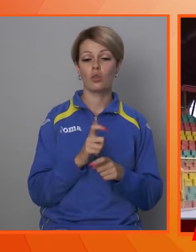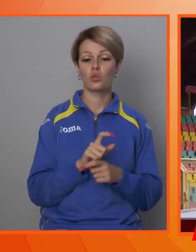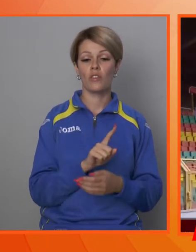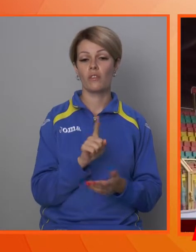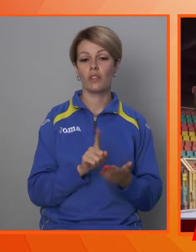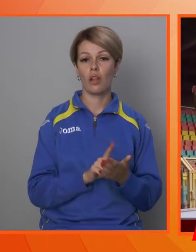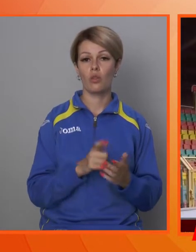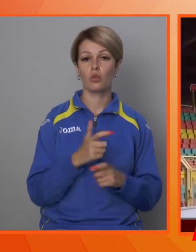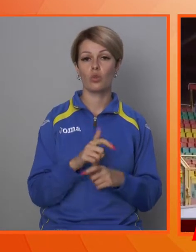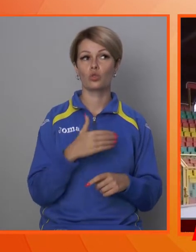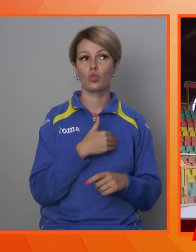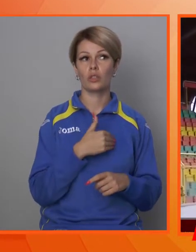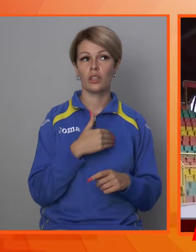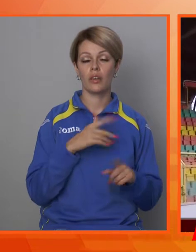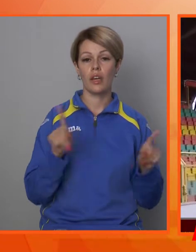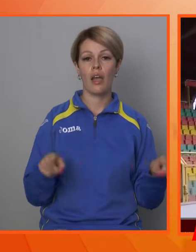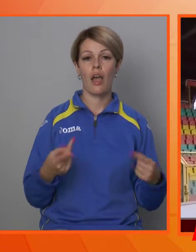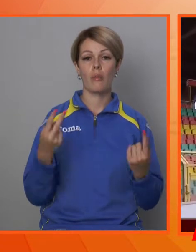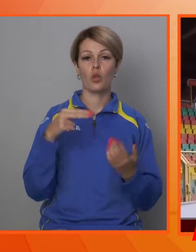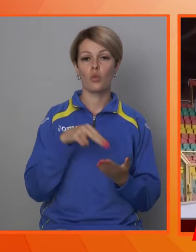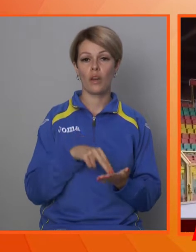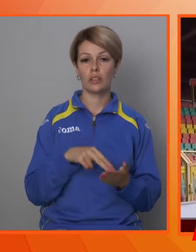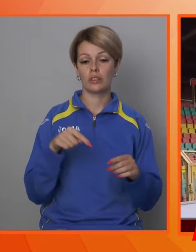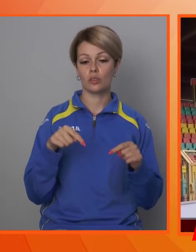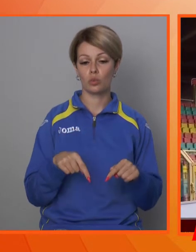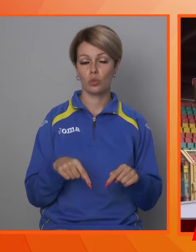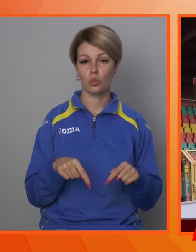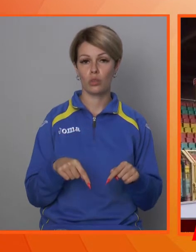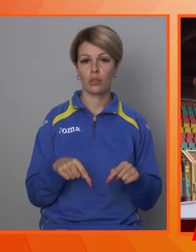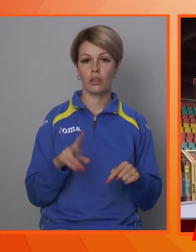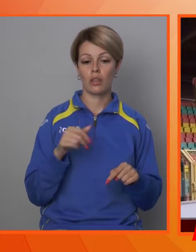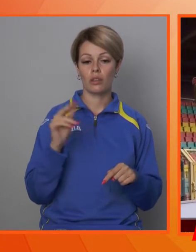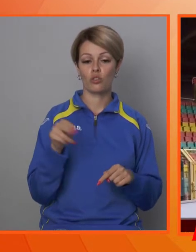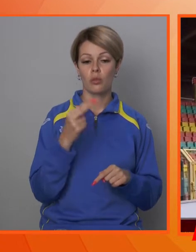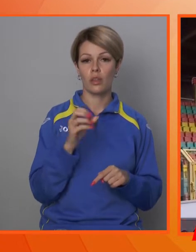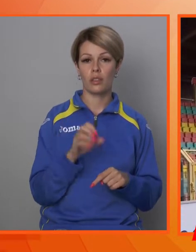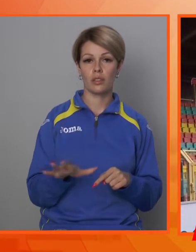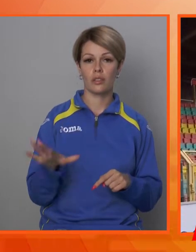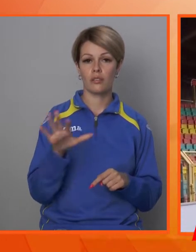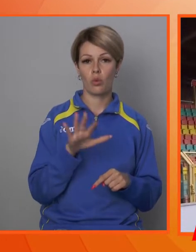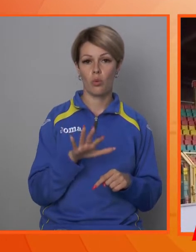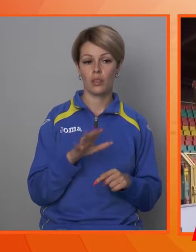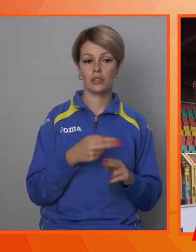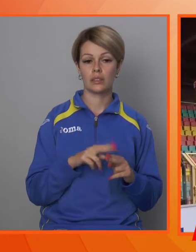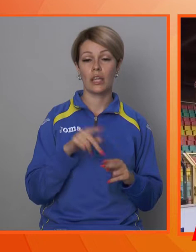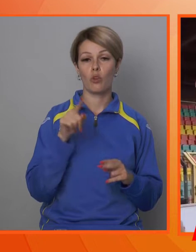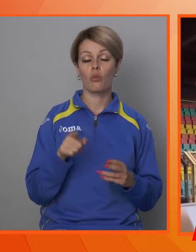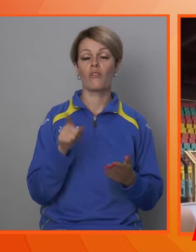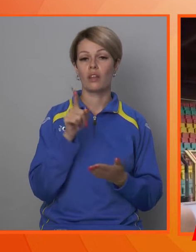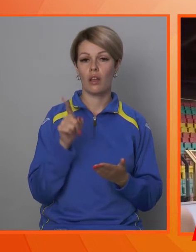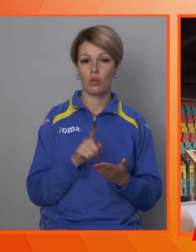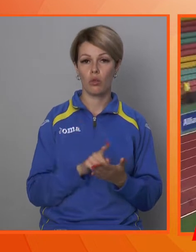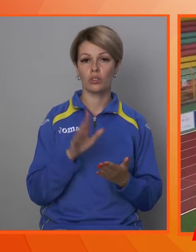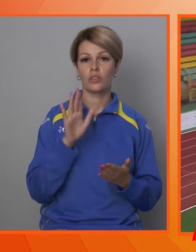не досить вдало і дуже хотів реабілітуватися тут на чемпіонаті Європи. Це